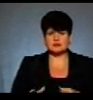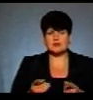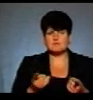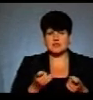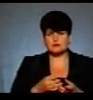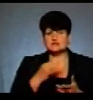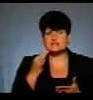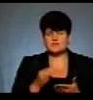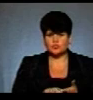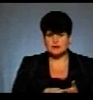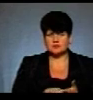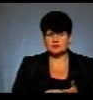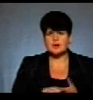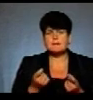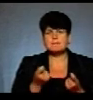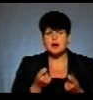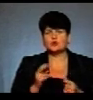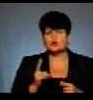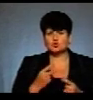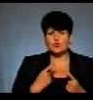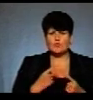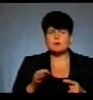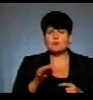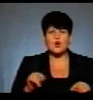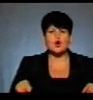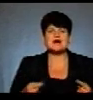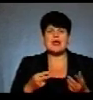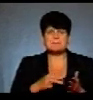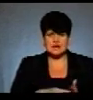притягненні до відповідальності, і мало хто говорить про реабілітацію і